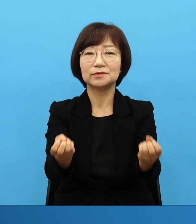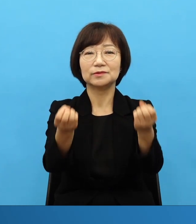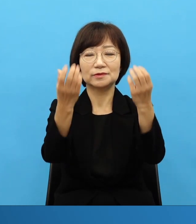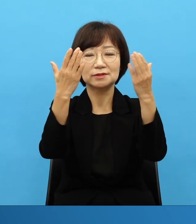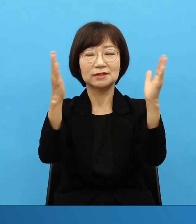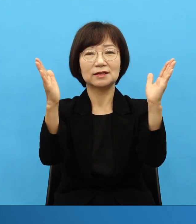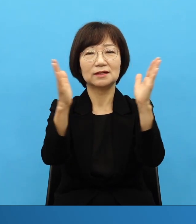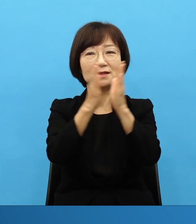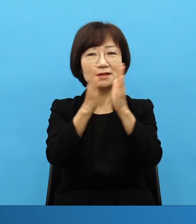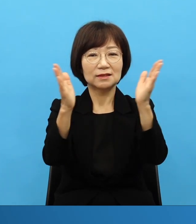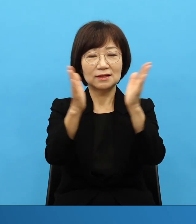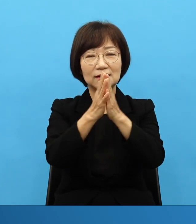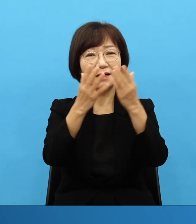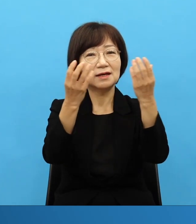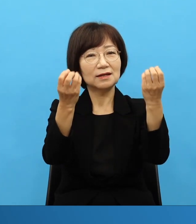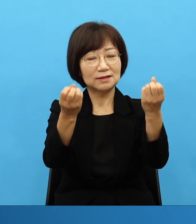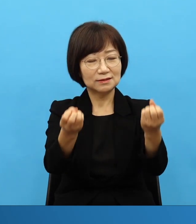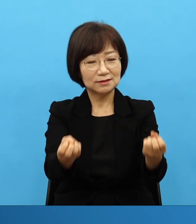할렐루야